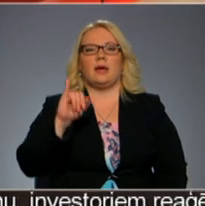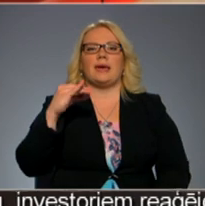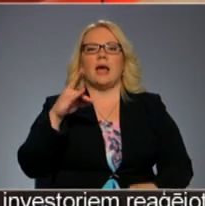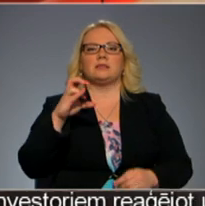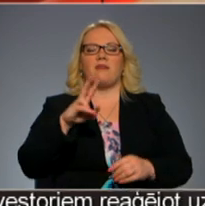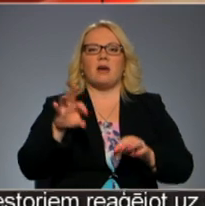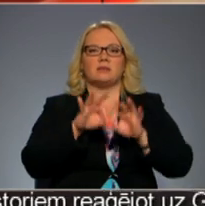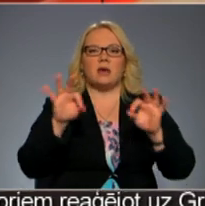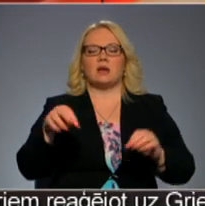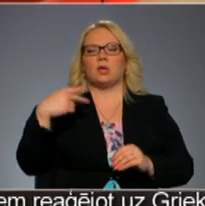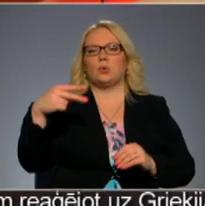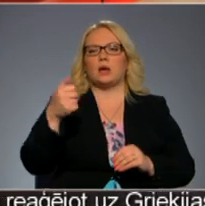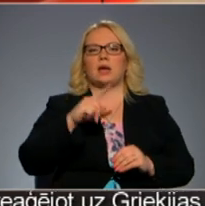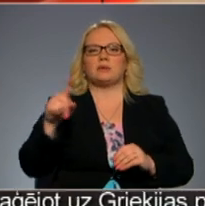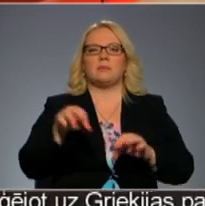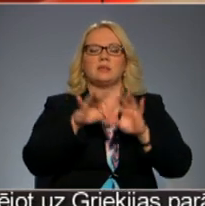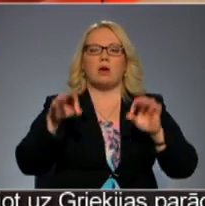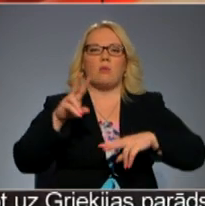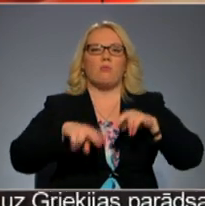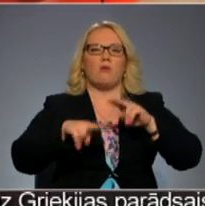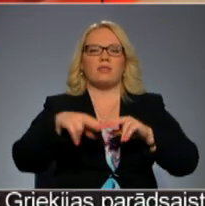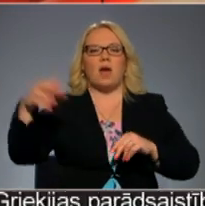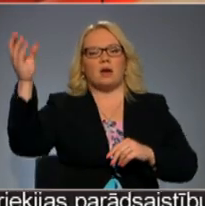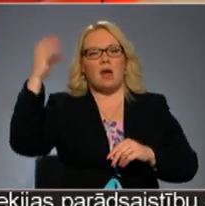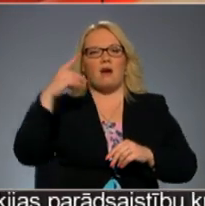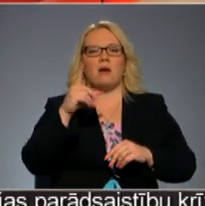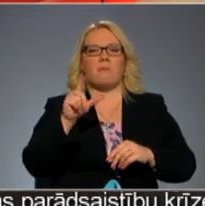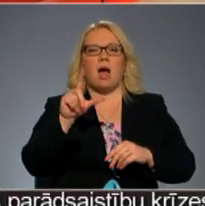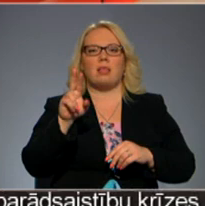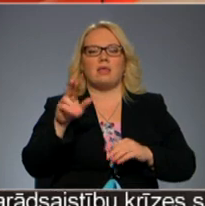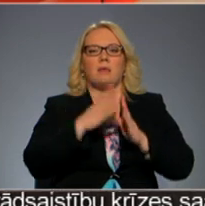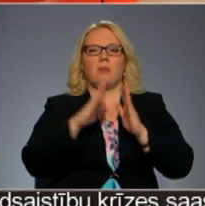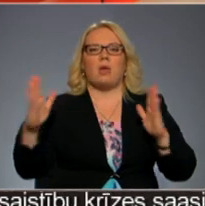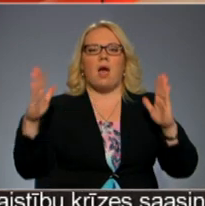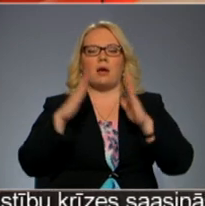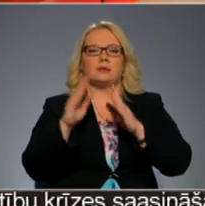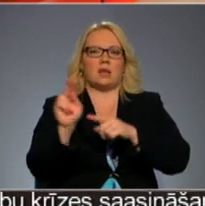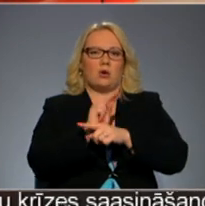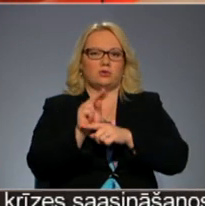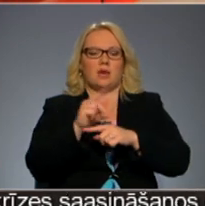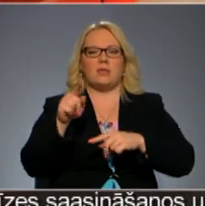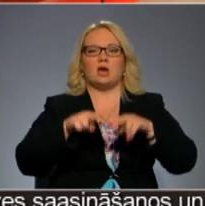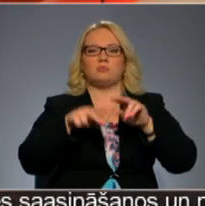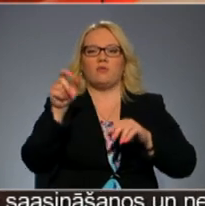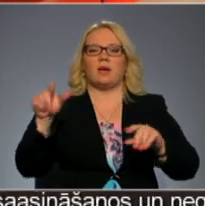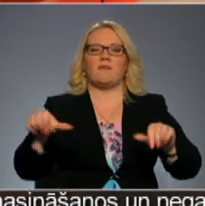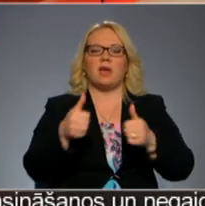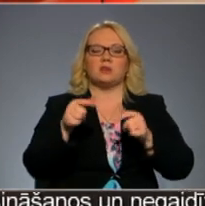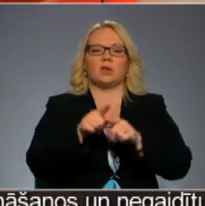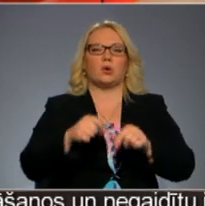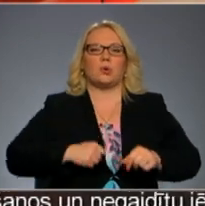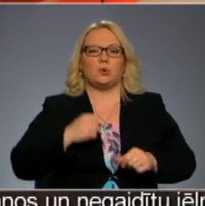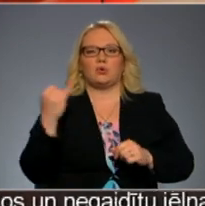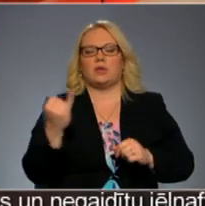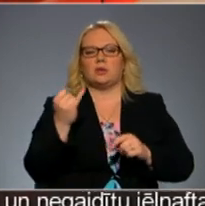Iecavā sākta 20. Gadsimta sākumā būvētās grāfa Pālena bibliotēkas ēkas rekonstrukcija. Tas būvniekiem vienlaikus ir gan grūts, gan